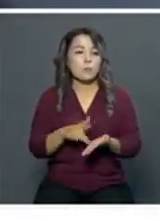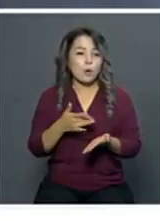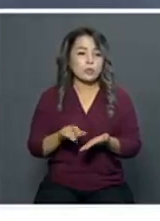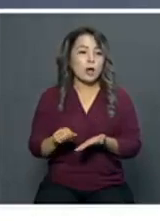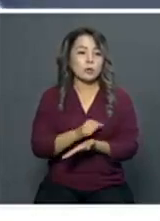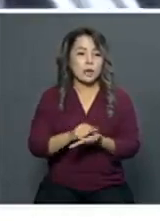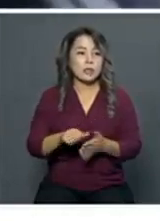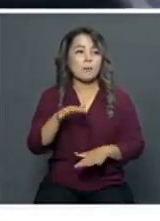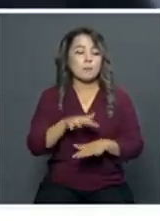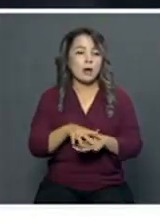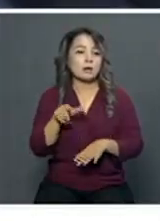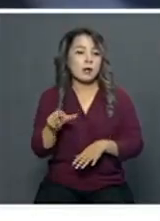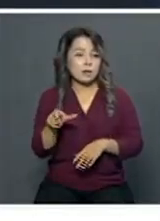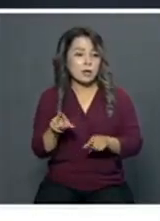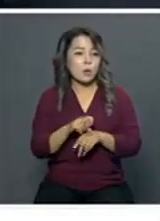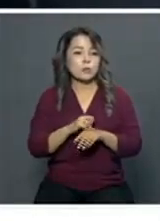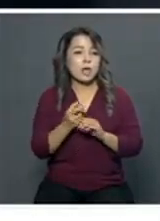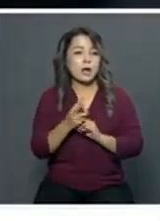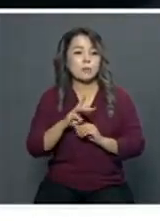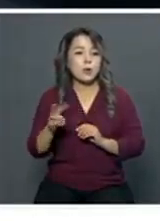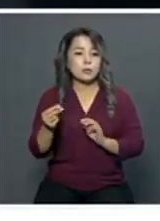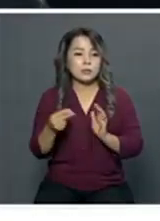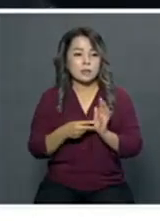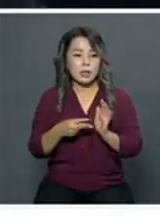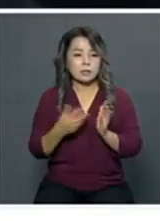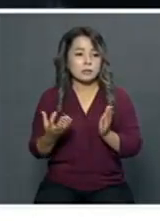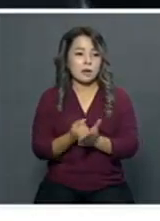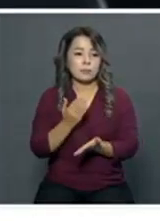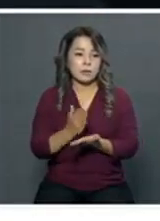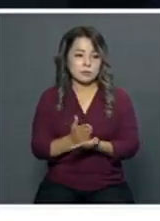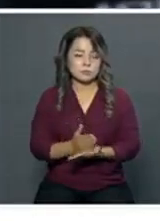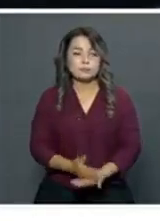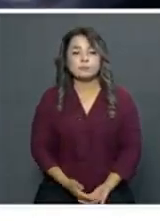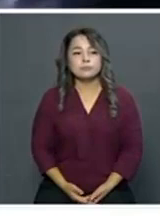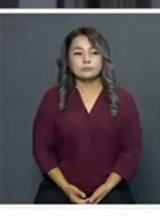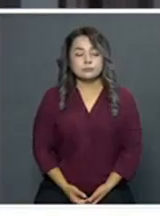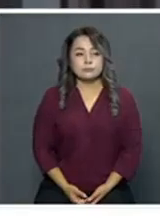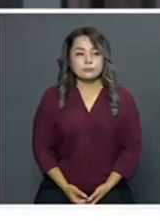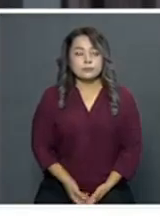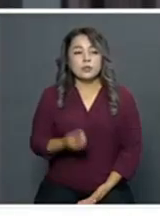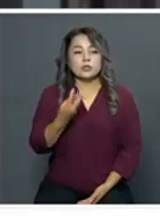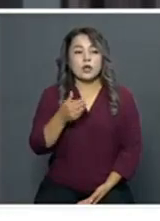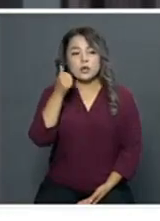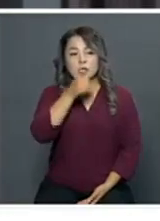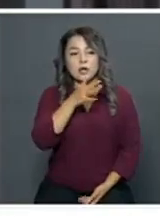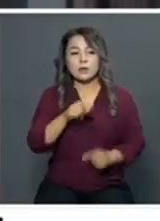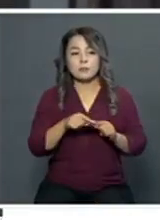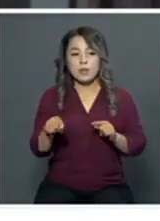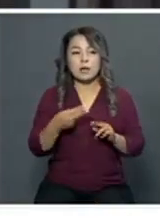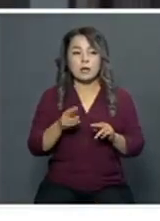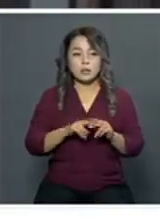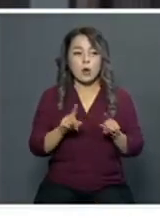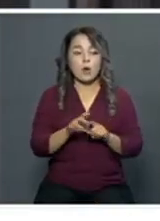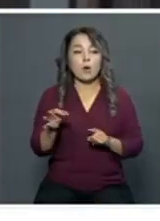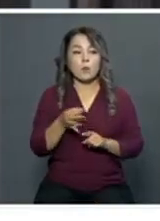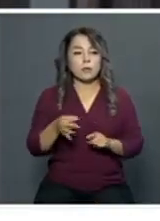құжаттар, банк карталары және 12 миллион теңге ақша табылды. Неше жылдар бойы сол Қазақстан облысы